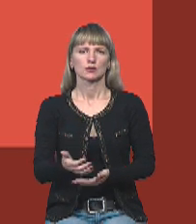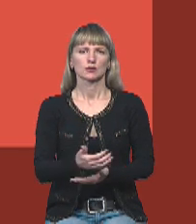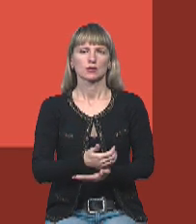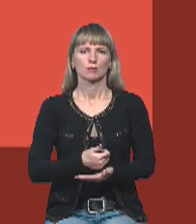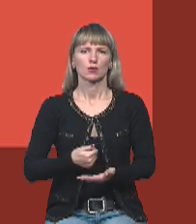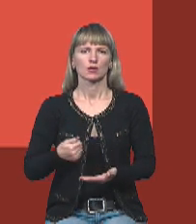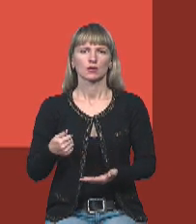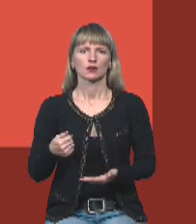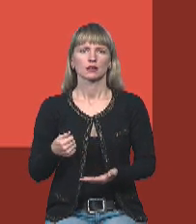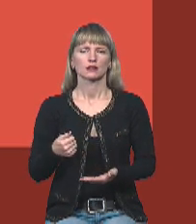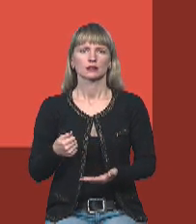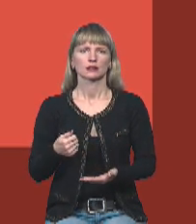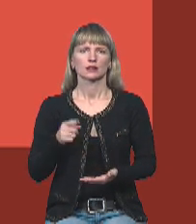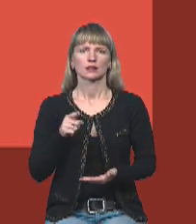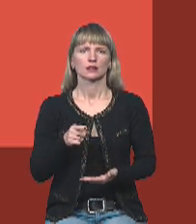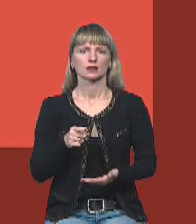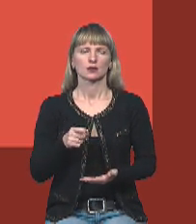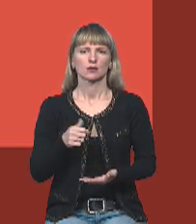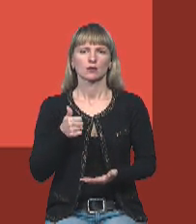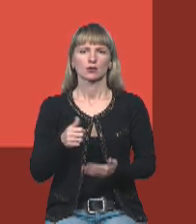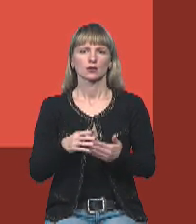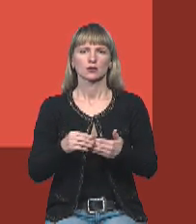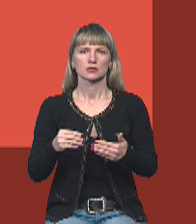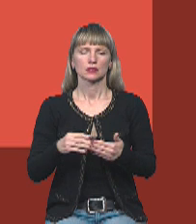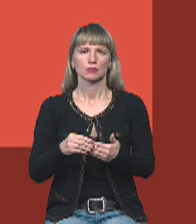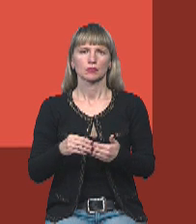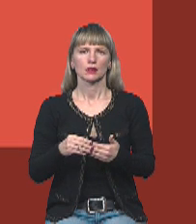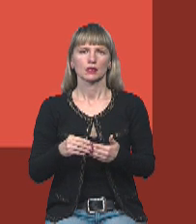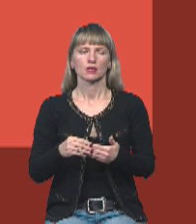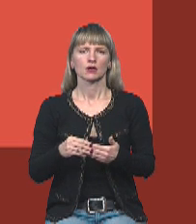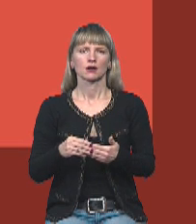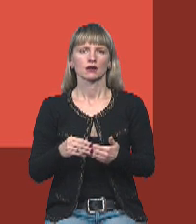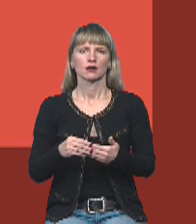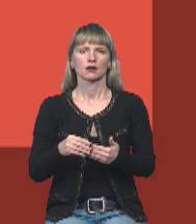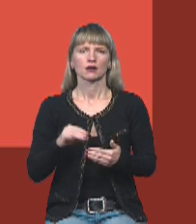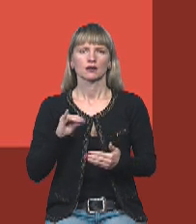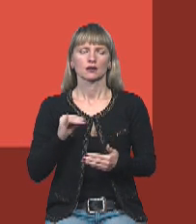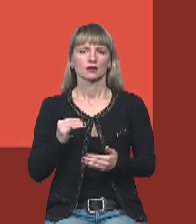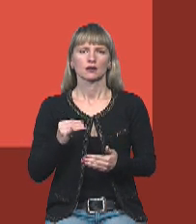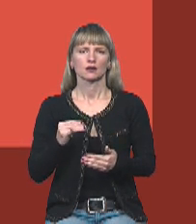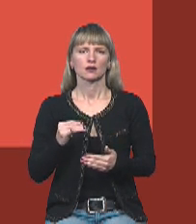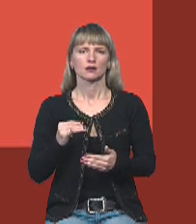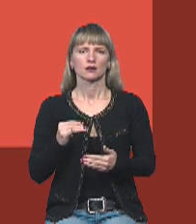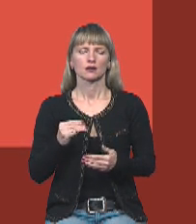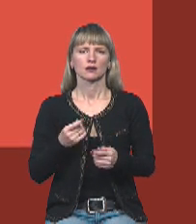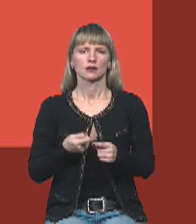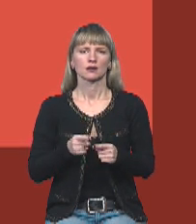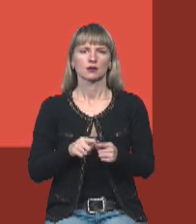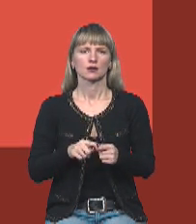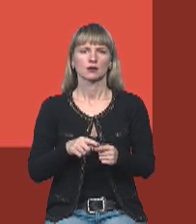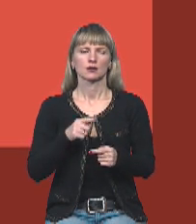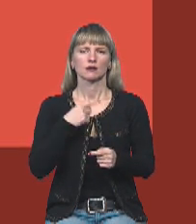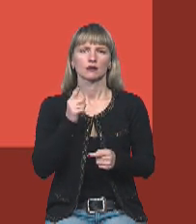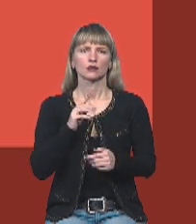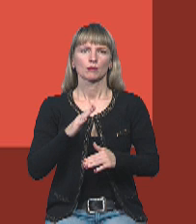дуже гарна земля, чорнозем високої якості. І це значить, що